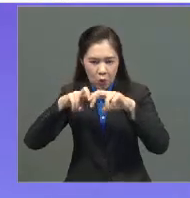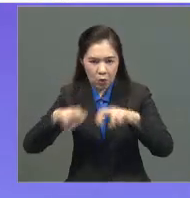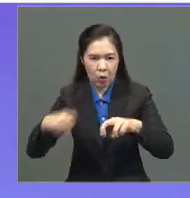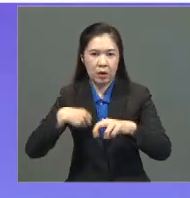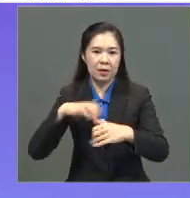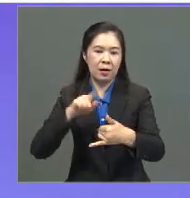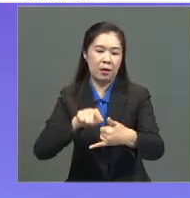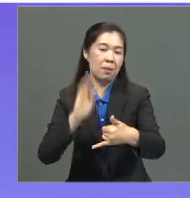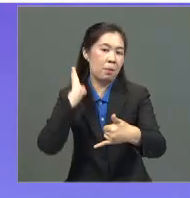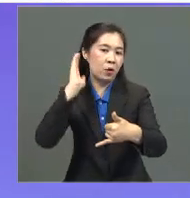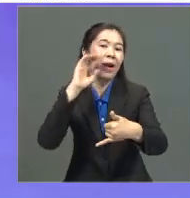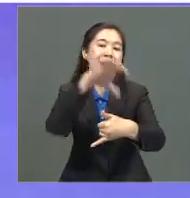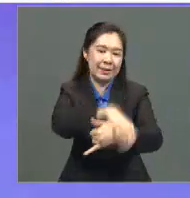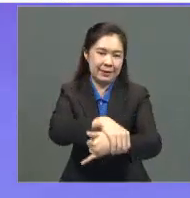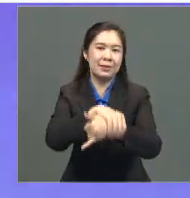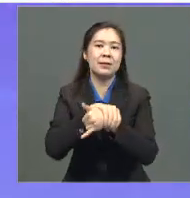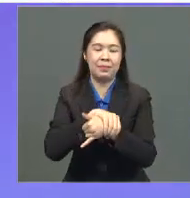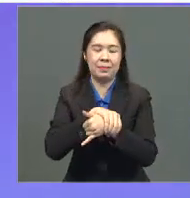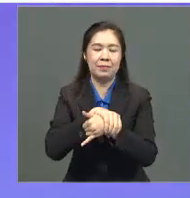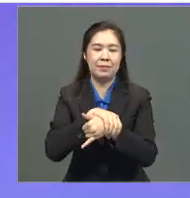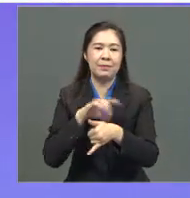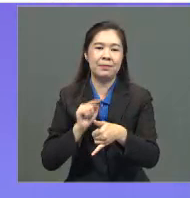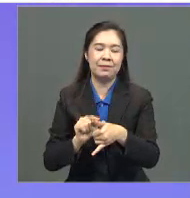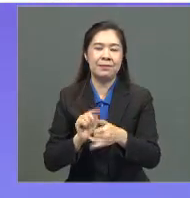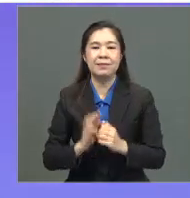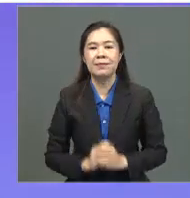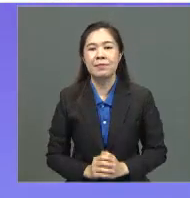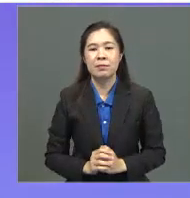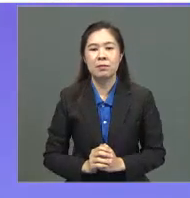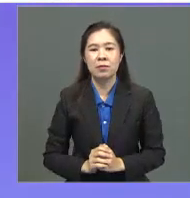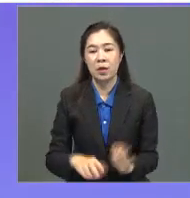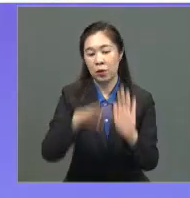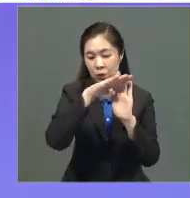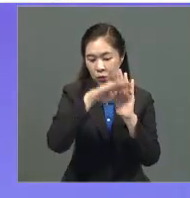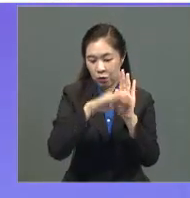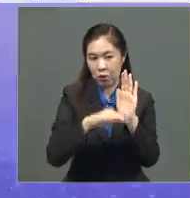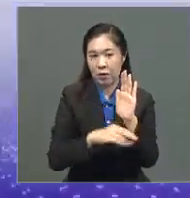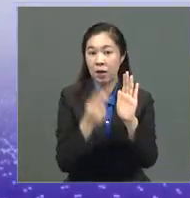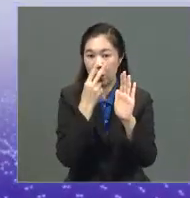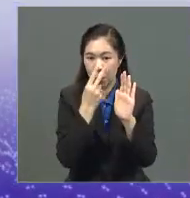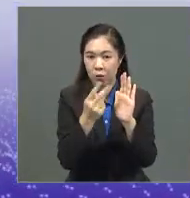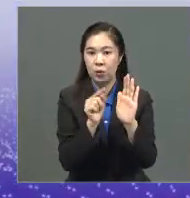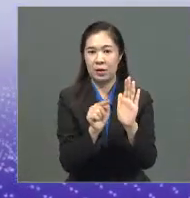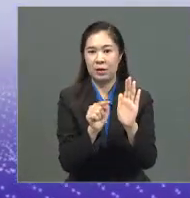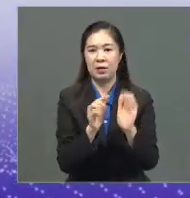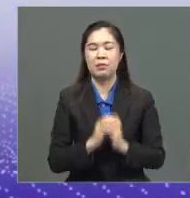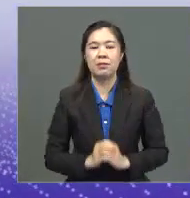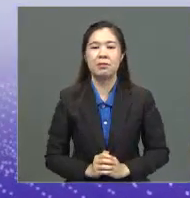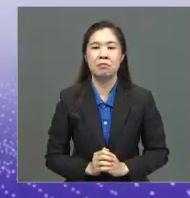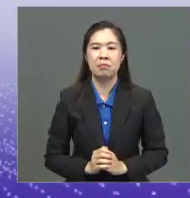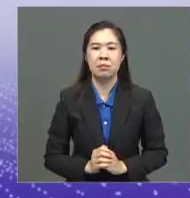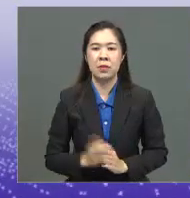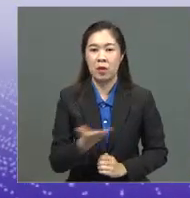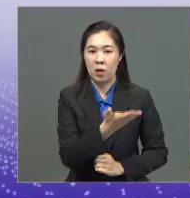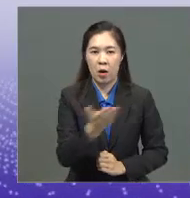และก็จับกุมพอกอล์ฟหรือว่าได้ประสิทธิชัยได้ในที่สุดดูทำลายของเหตุการณ์ในครั้งนี้นะครับถือว่าเป็นเหตุการณ์ใหญ่ที่